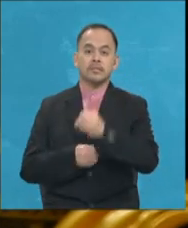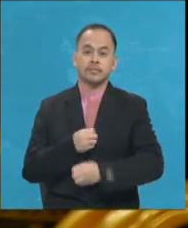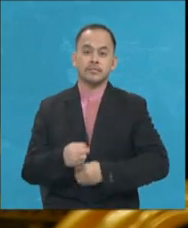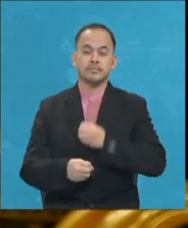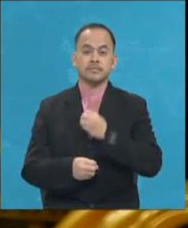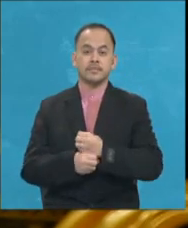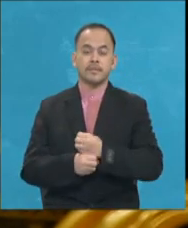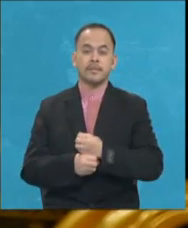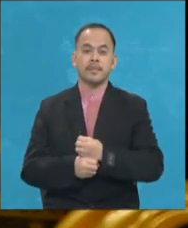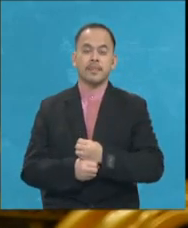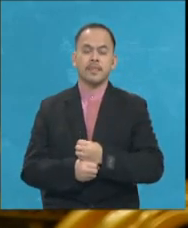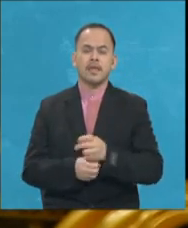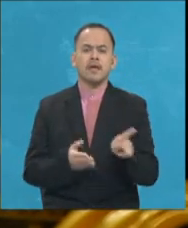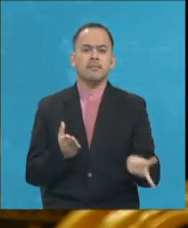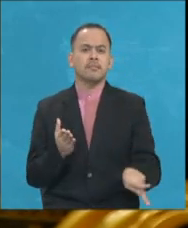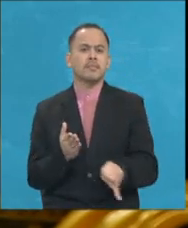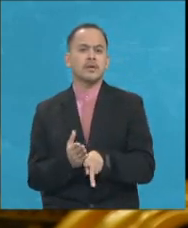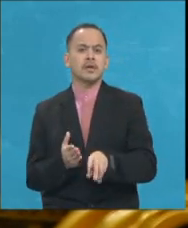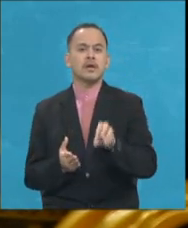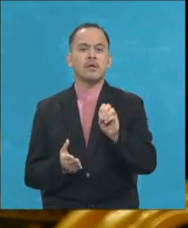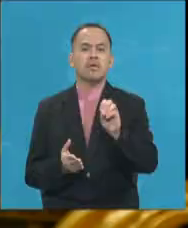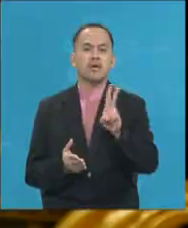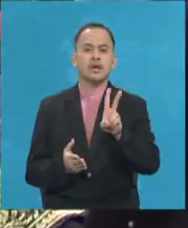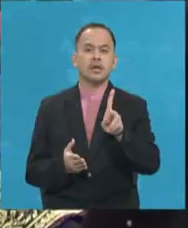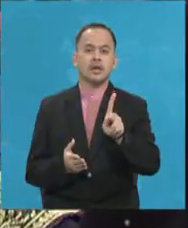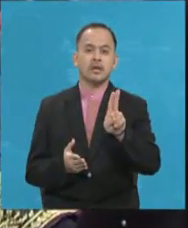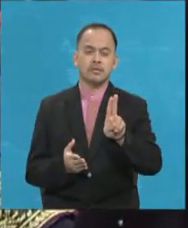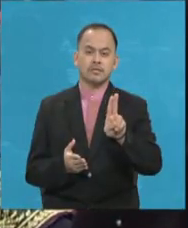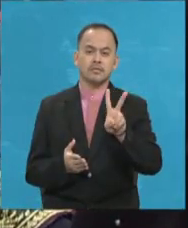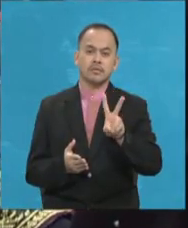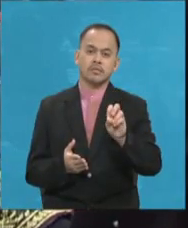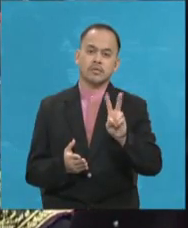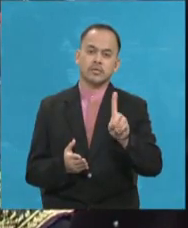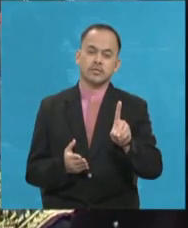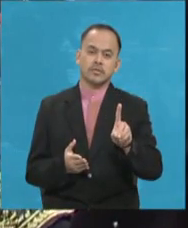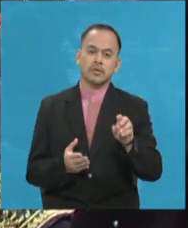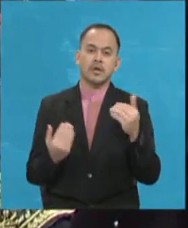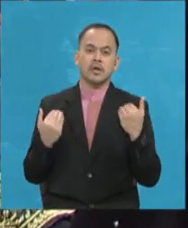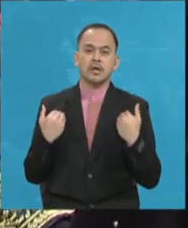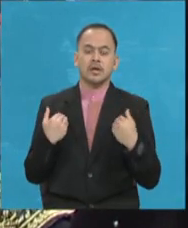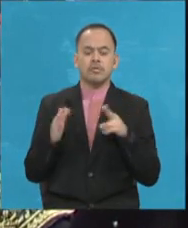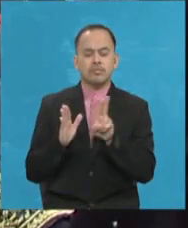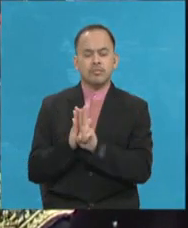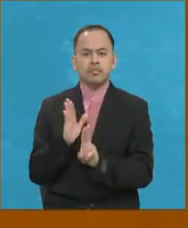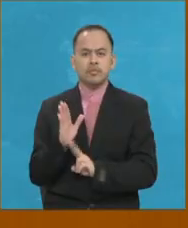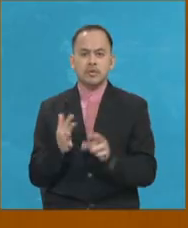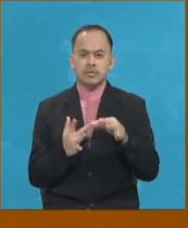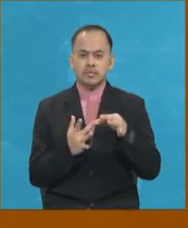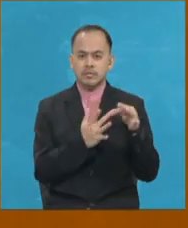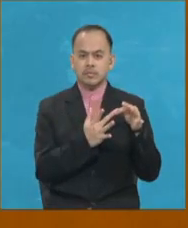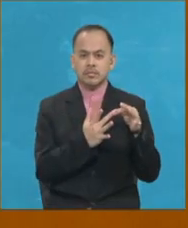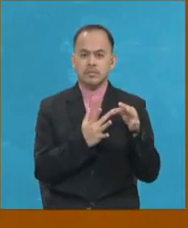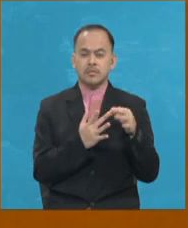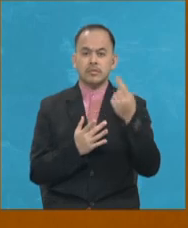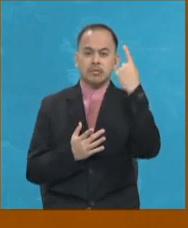perintah orang kurang upaya 2021 akan mengandungi undang-undang khusus